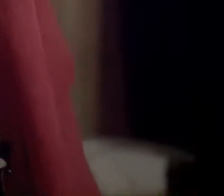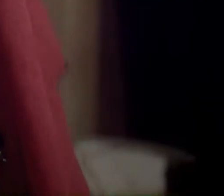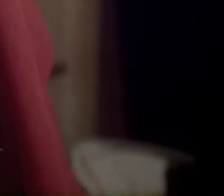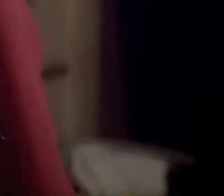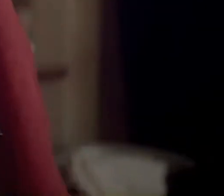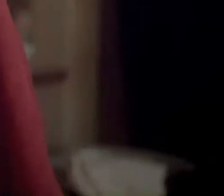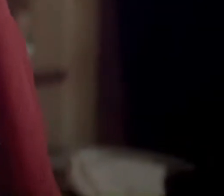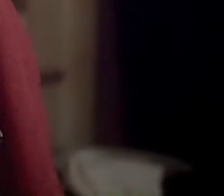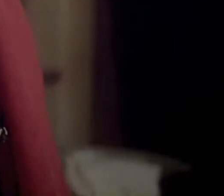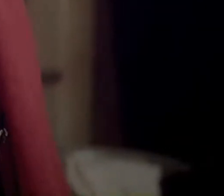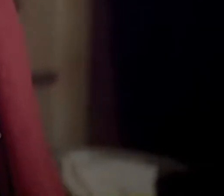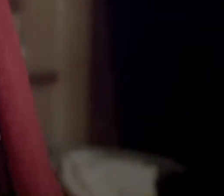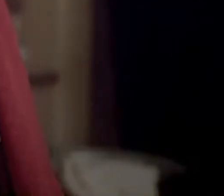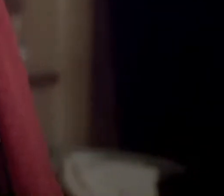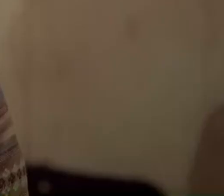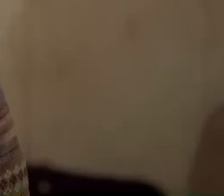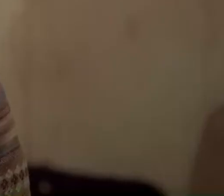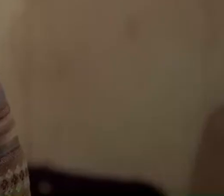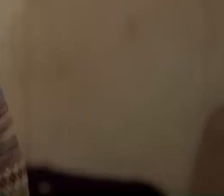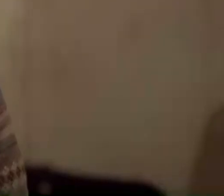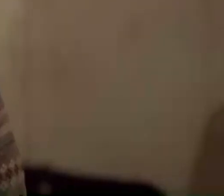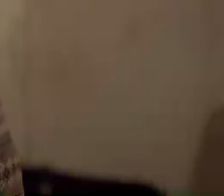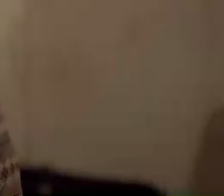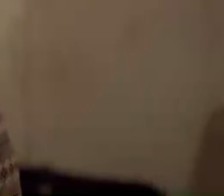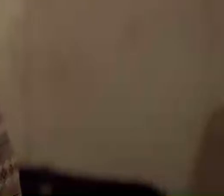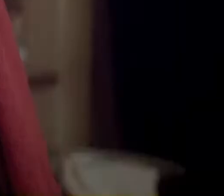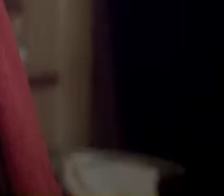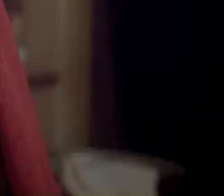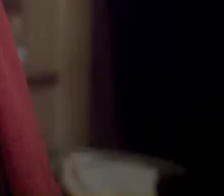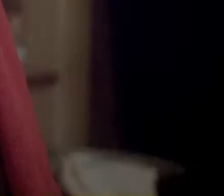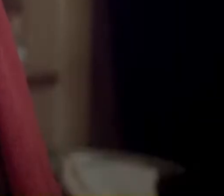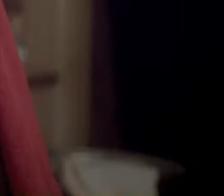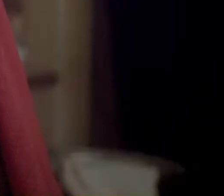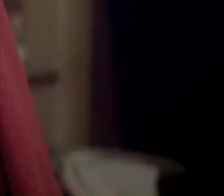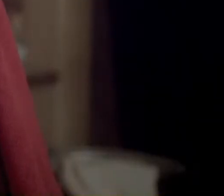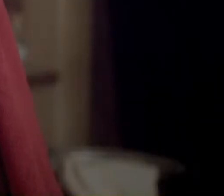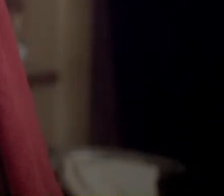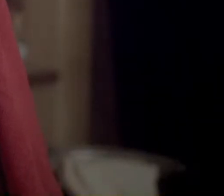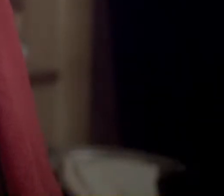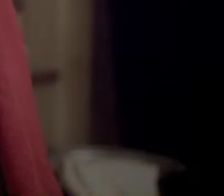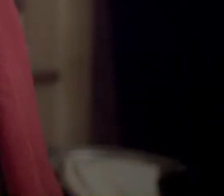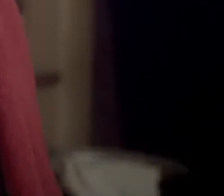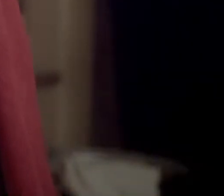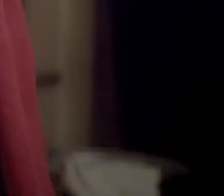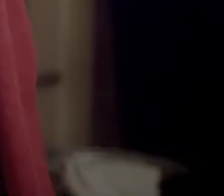çevirdi. Bacım Sultan tebessümle gerdan kırınca Kira da yalan mı diye ima ile gülümsedi.